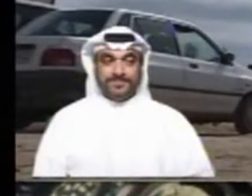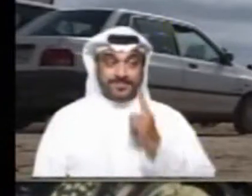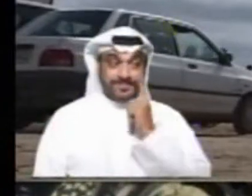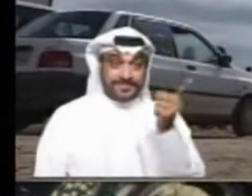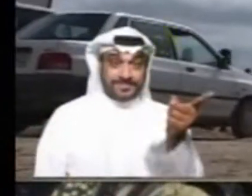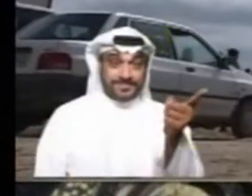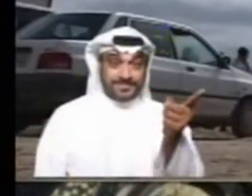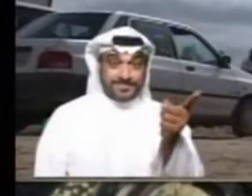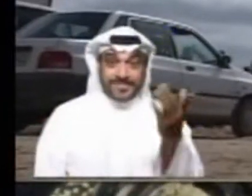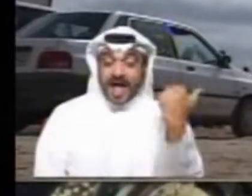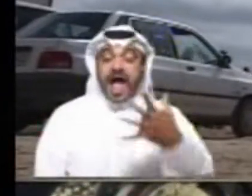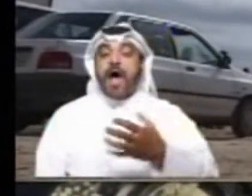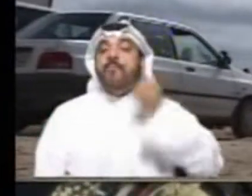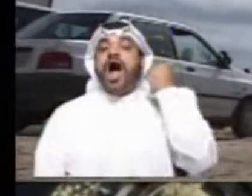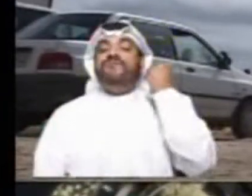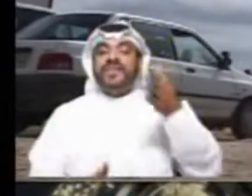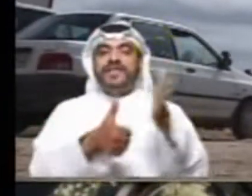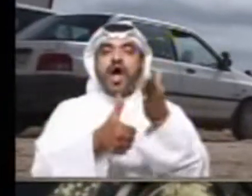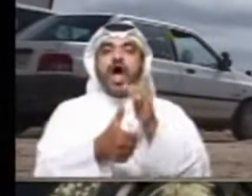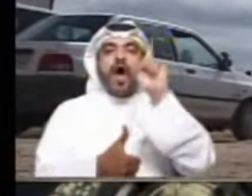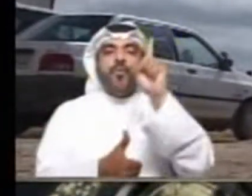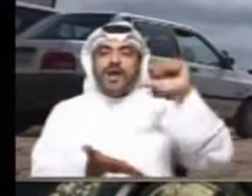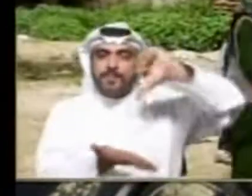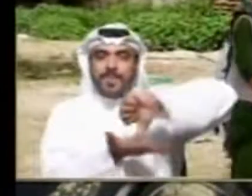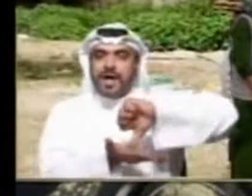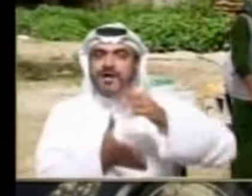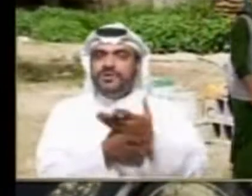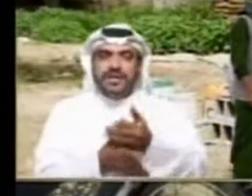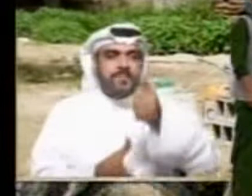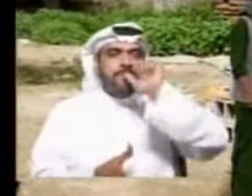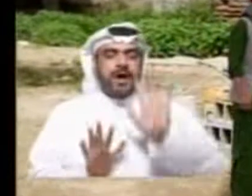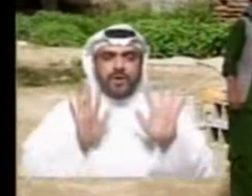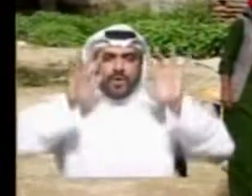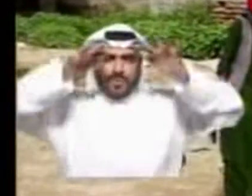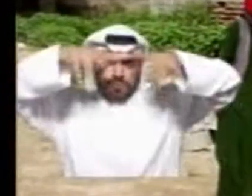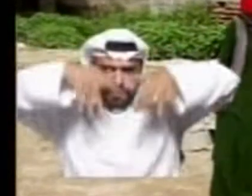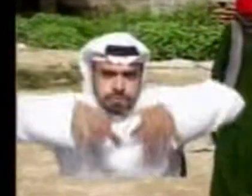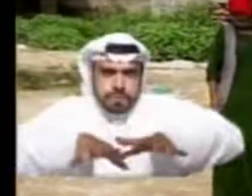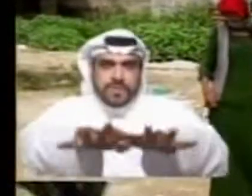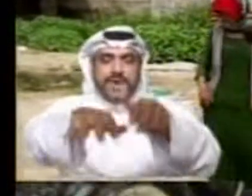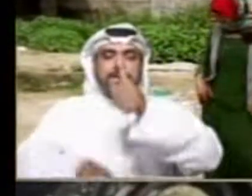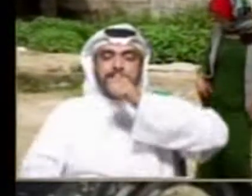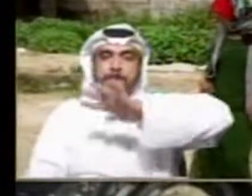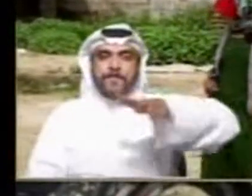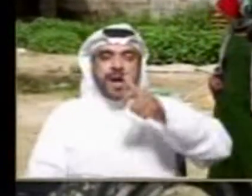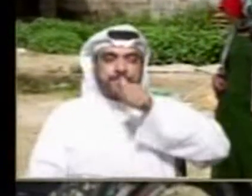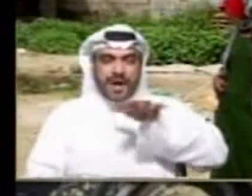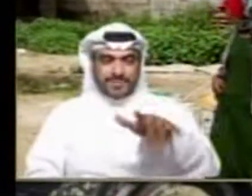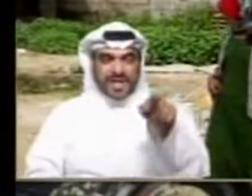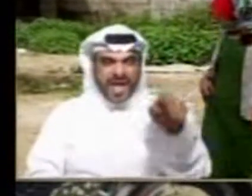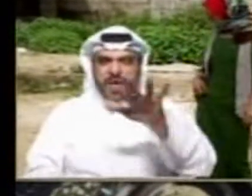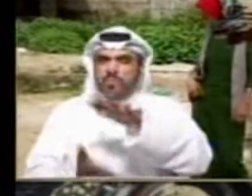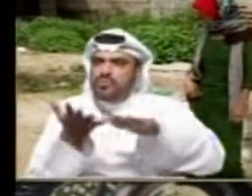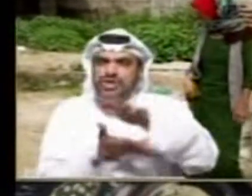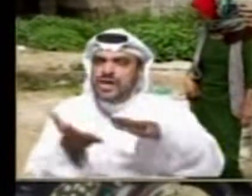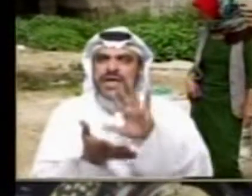المحافظة هذه كانت هي أول المحافظات اللي ضربها الفيضان، وعندهم مشكلة بالشمال هني لأن